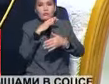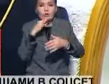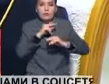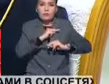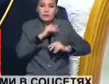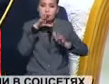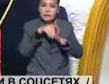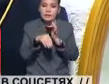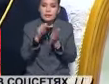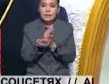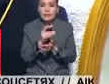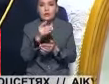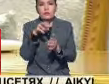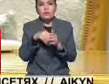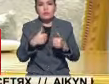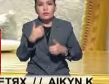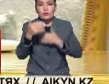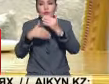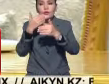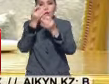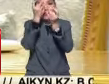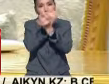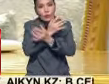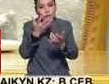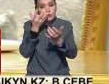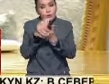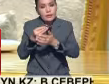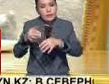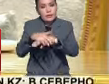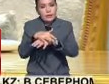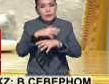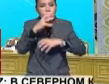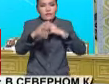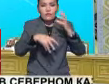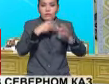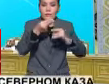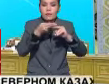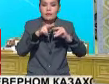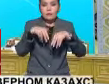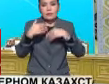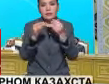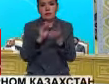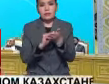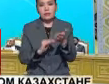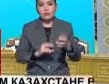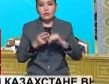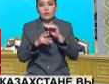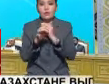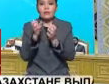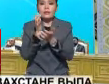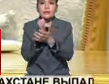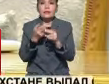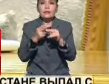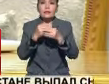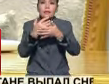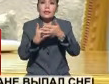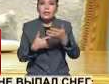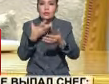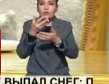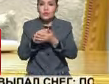туркменский классик внес большой вклад в развитие культуры не только своего народа, но и всего мира. Творчество писателя, его идеи даже спустя столько лет не потеряли